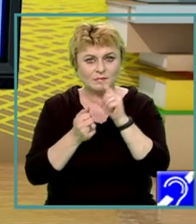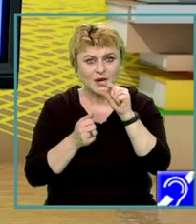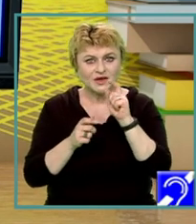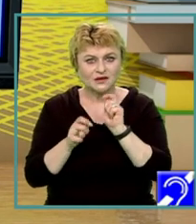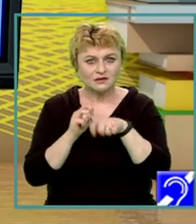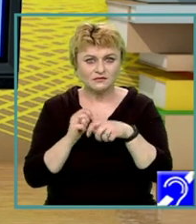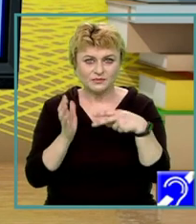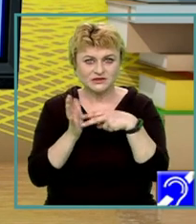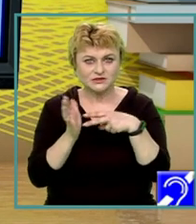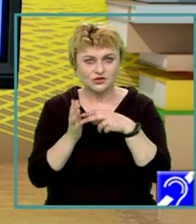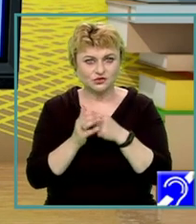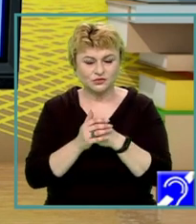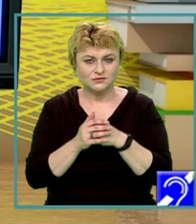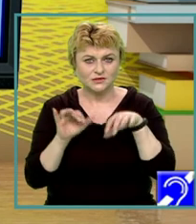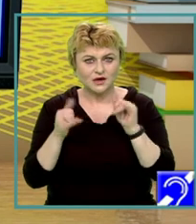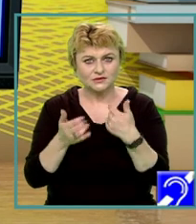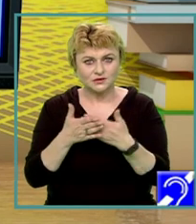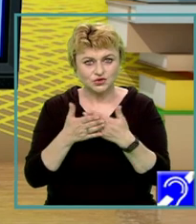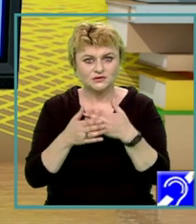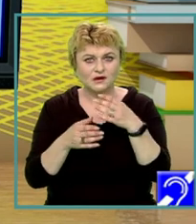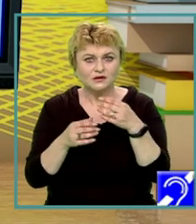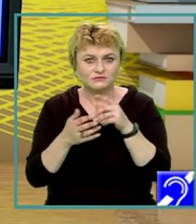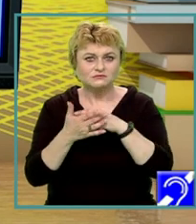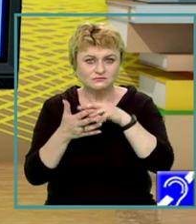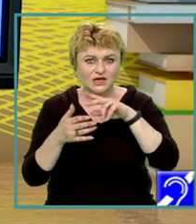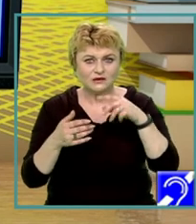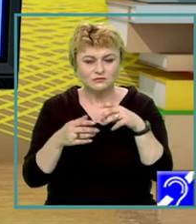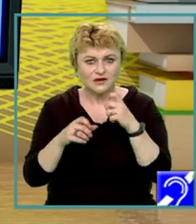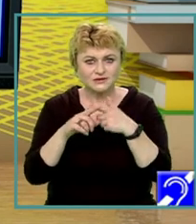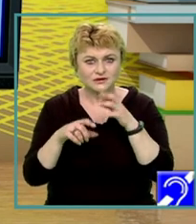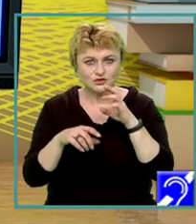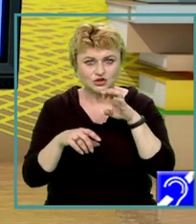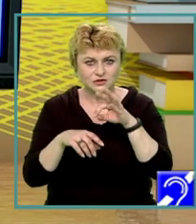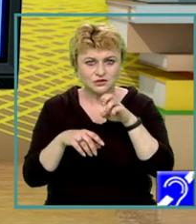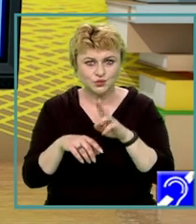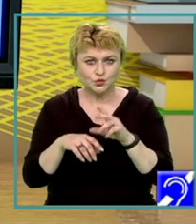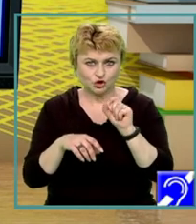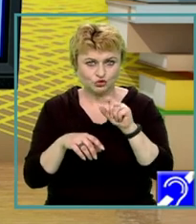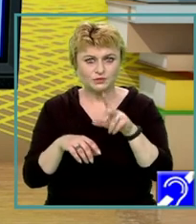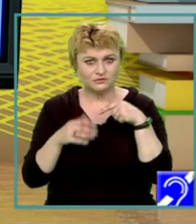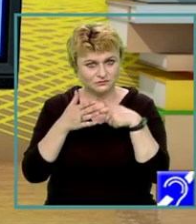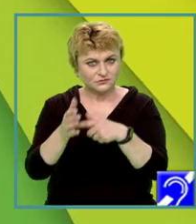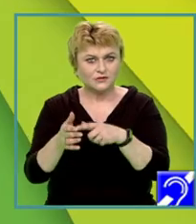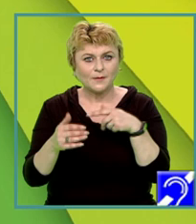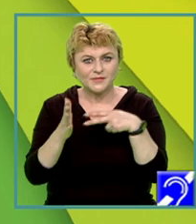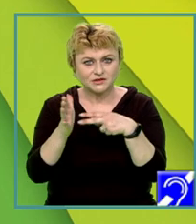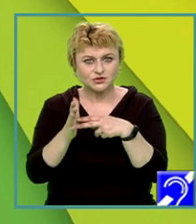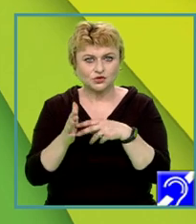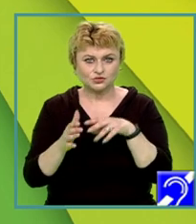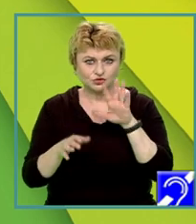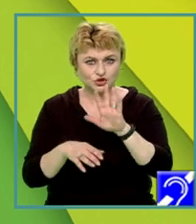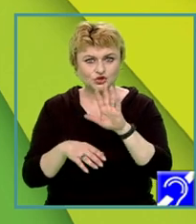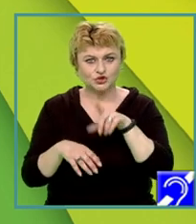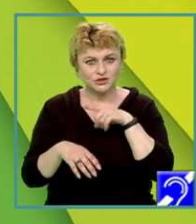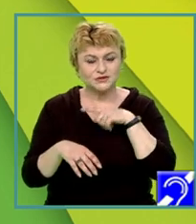în cazul acestui exercițiu 62 este deîmpărțitul 12 reprezintă împărțitorul cinci